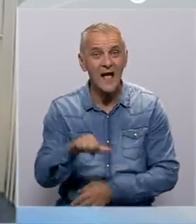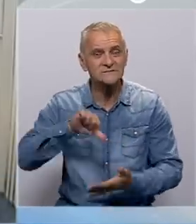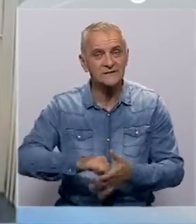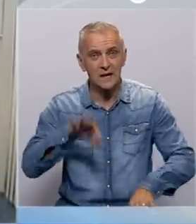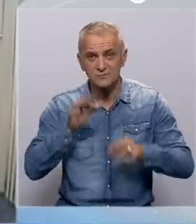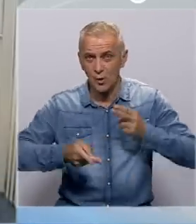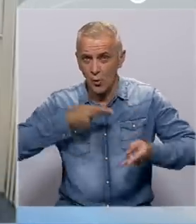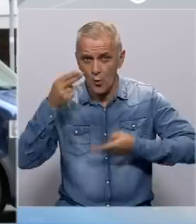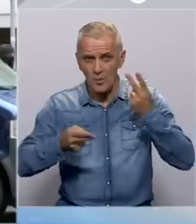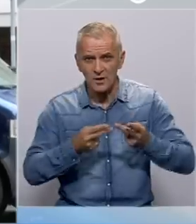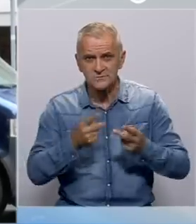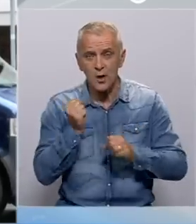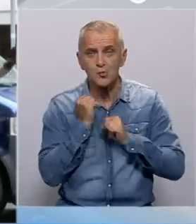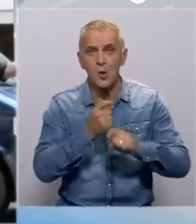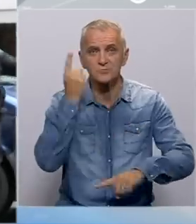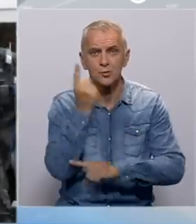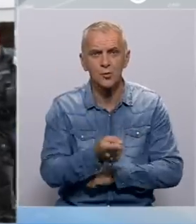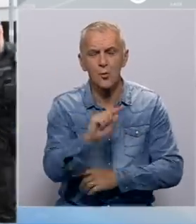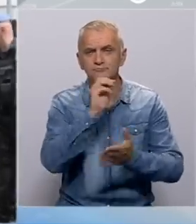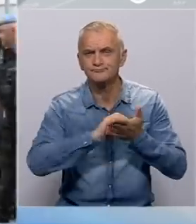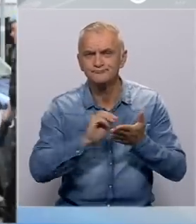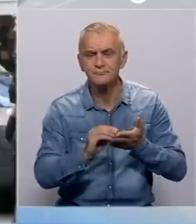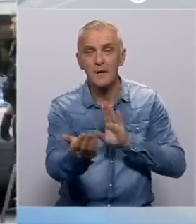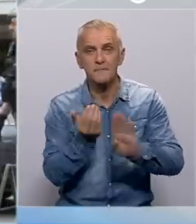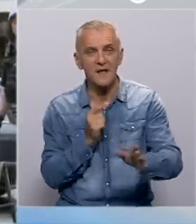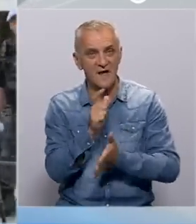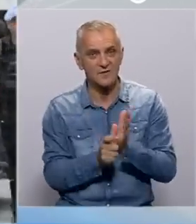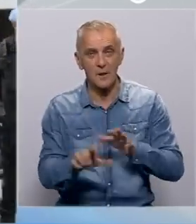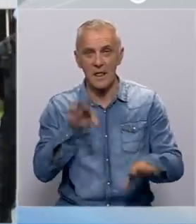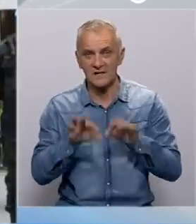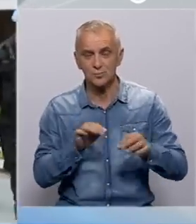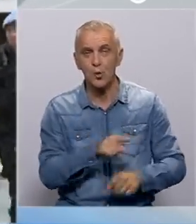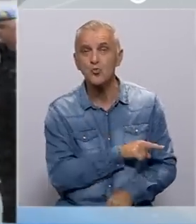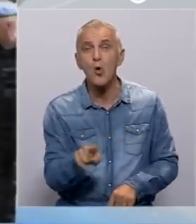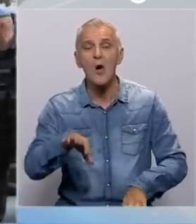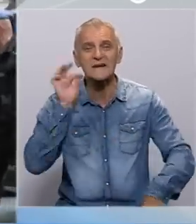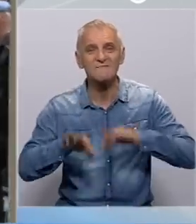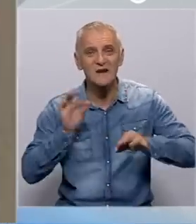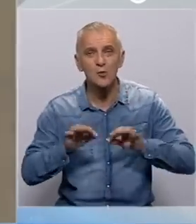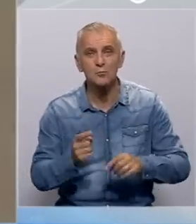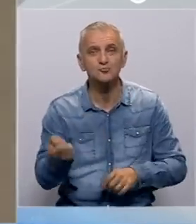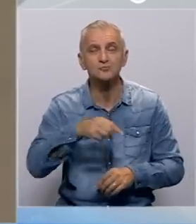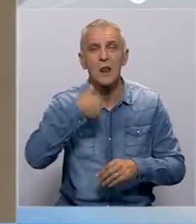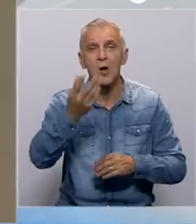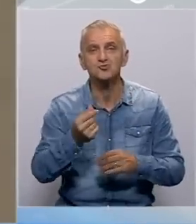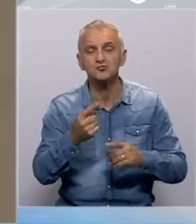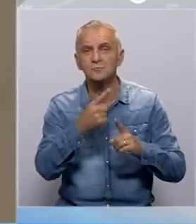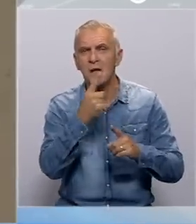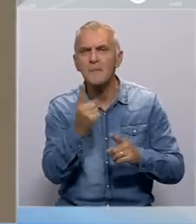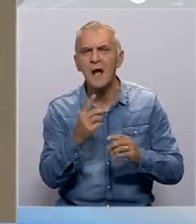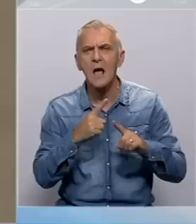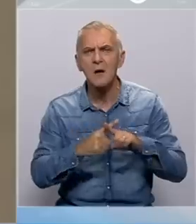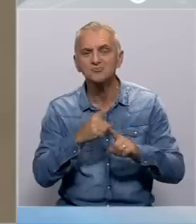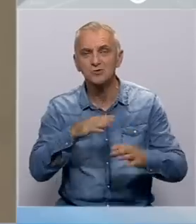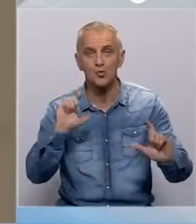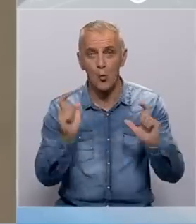izborna komisija potom donosi odluku o raspisivanju prijevremenih izbora. Do referenduma je došlo nakon što je Ibrahim Hadžibajrić